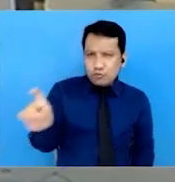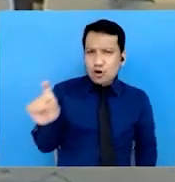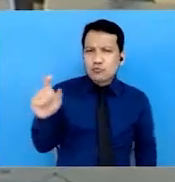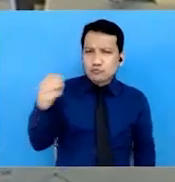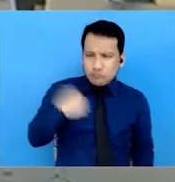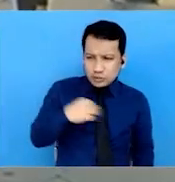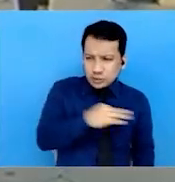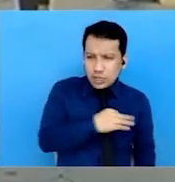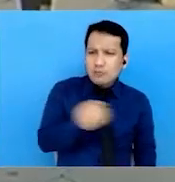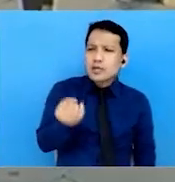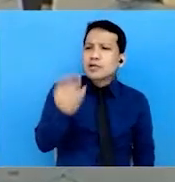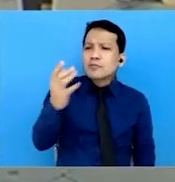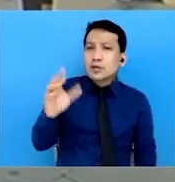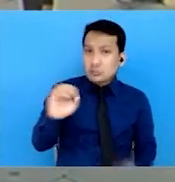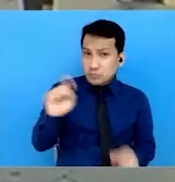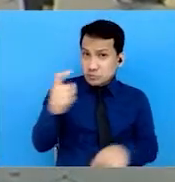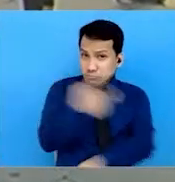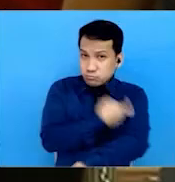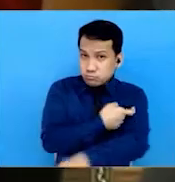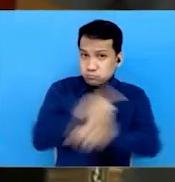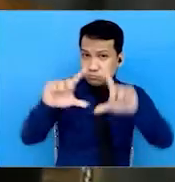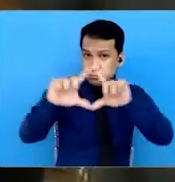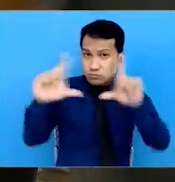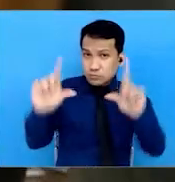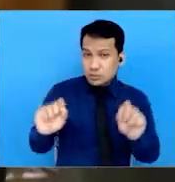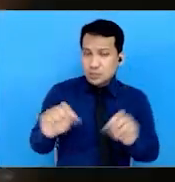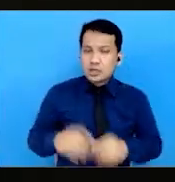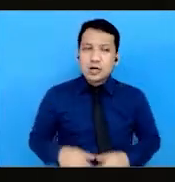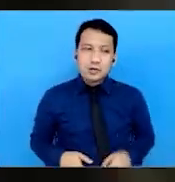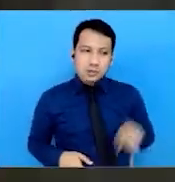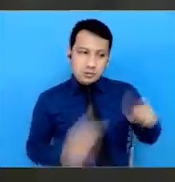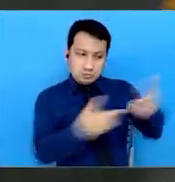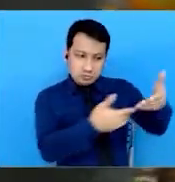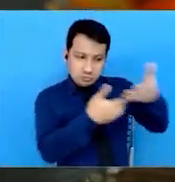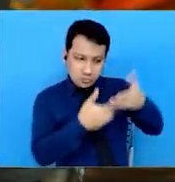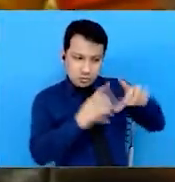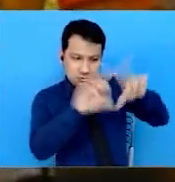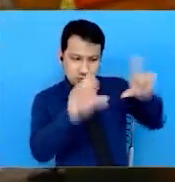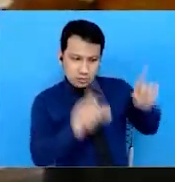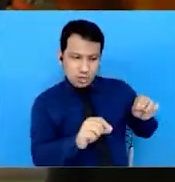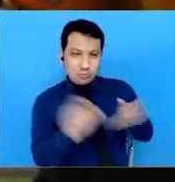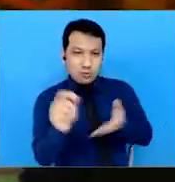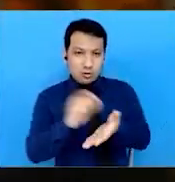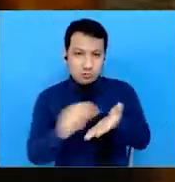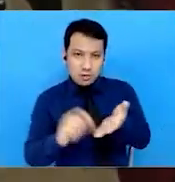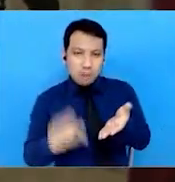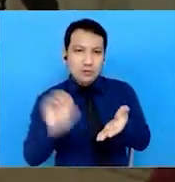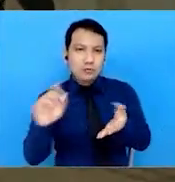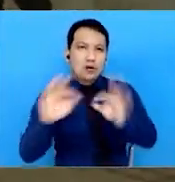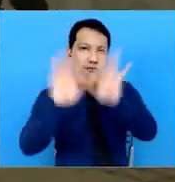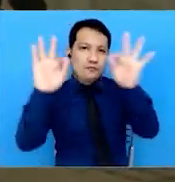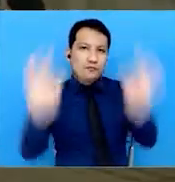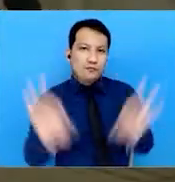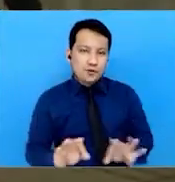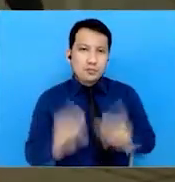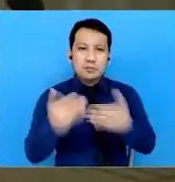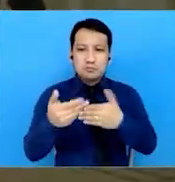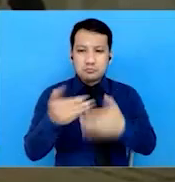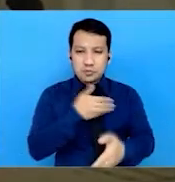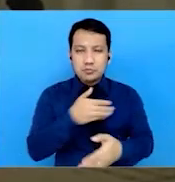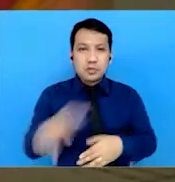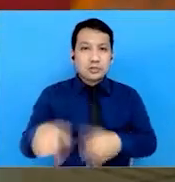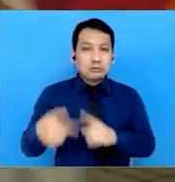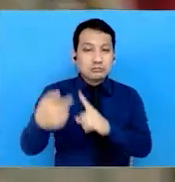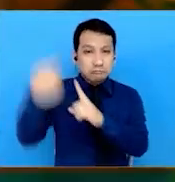ang mga deboto kung may vaccination card sila. Kapag mayroon, pasasagutin sila sa mga contact tracing form. At bago papasukin sa